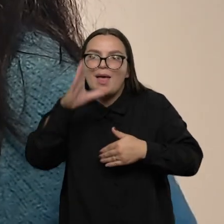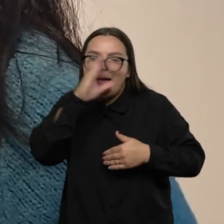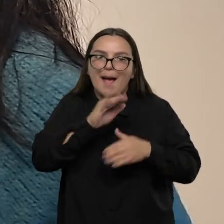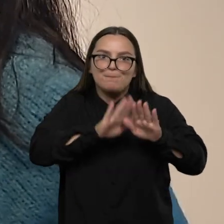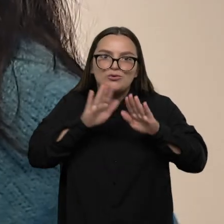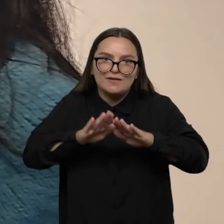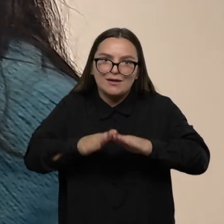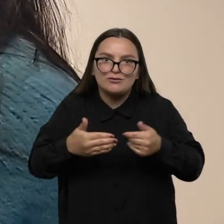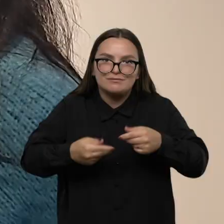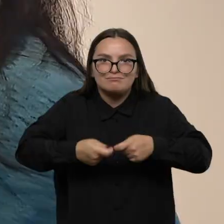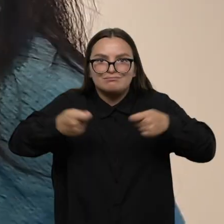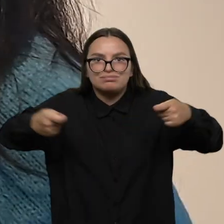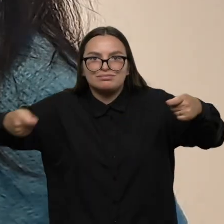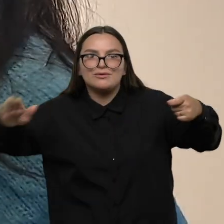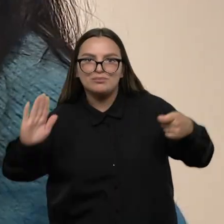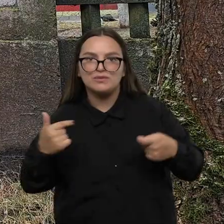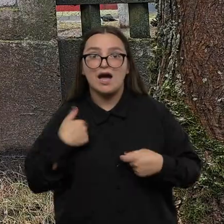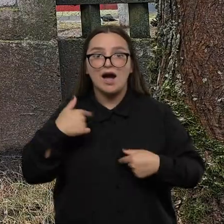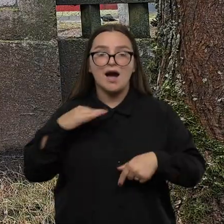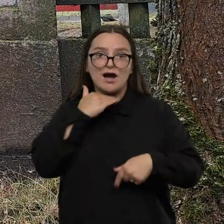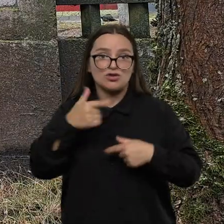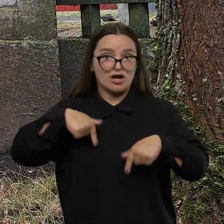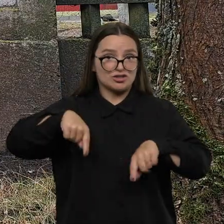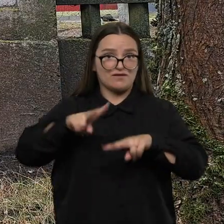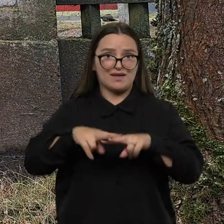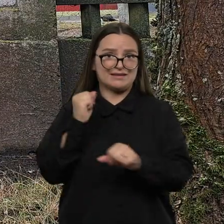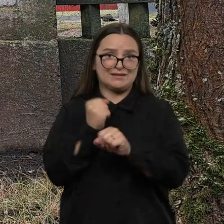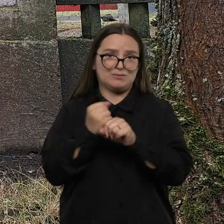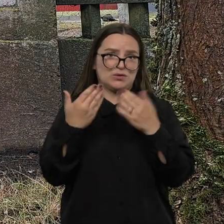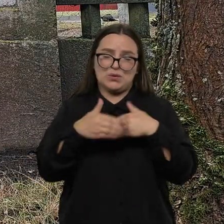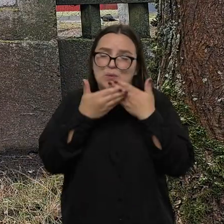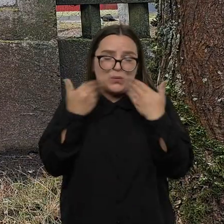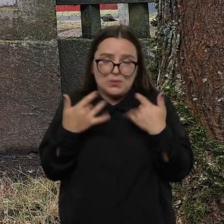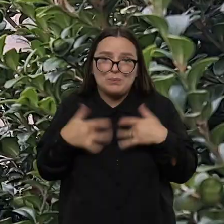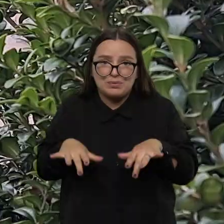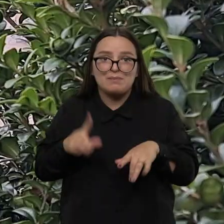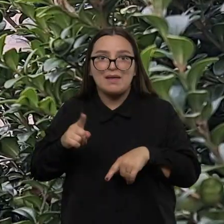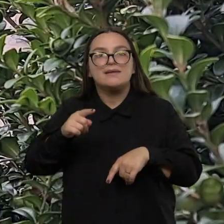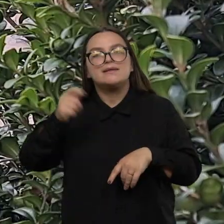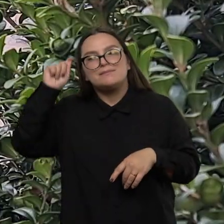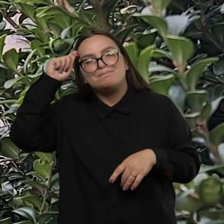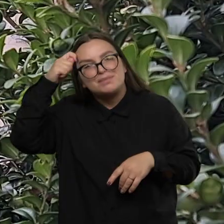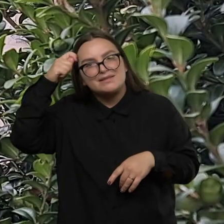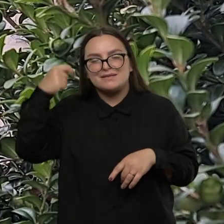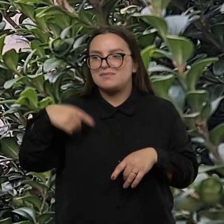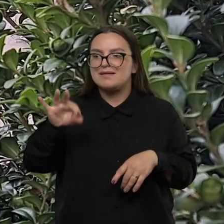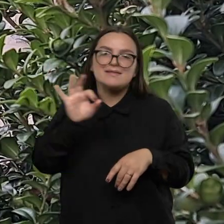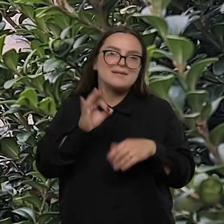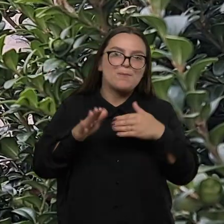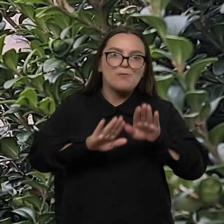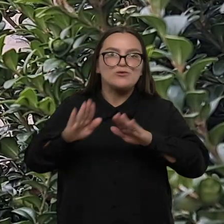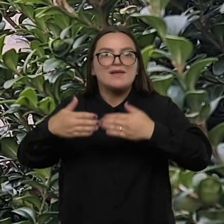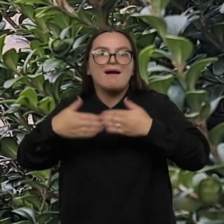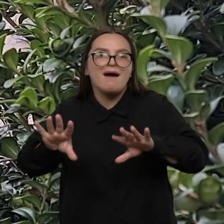pavyks muziejų praplėsti. Aišku, dabar aš čia nebedirbu, bet labai smagu prisiminti, kaip sekėsi įkurti tą muziejų. Tai